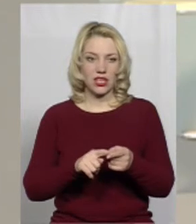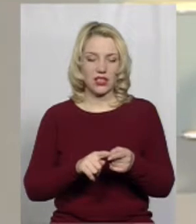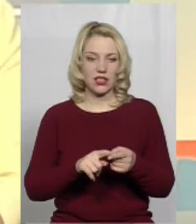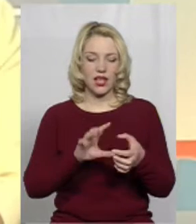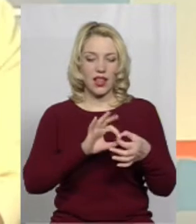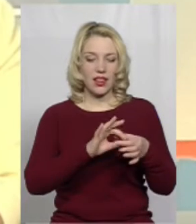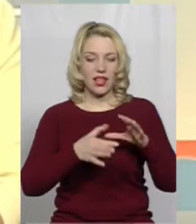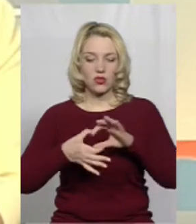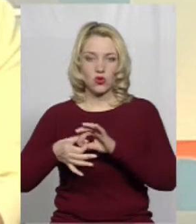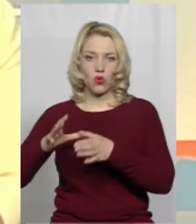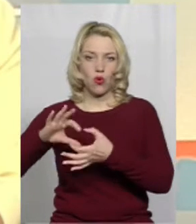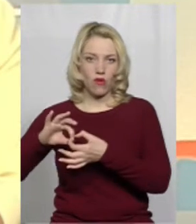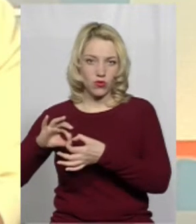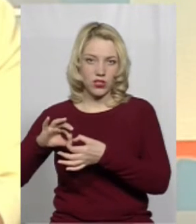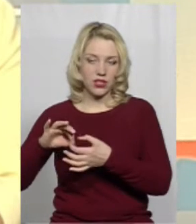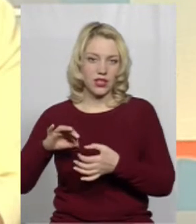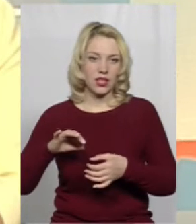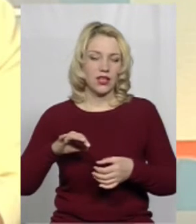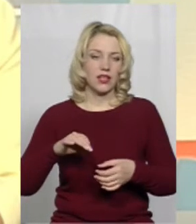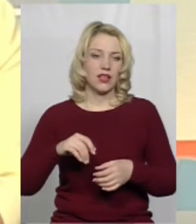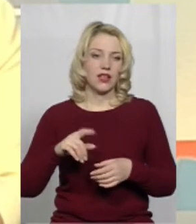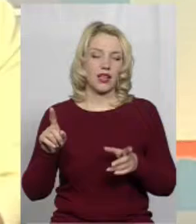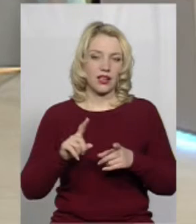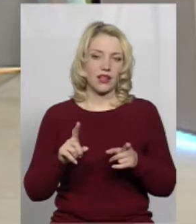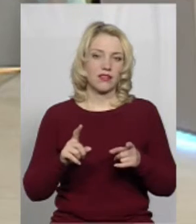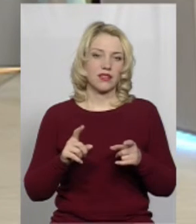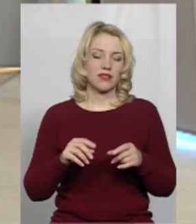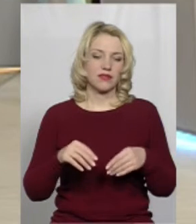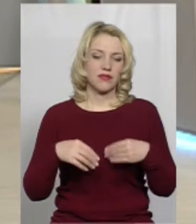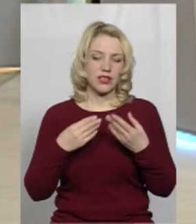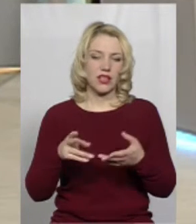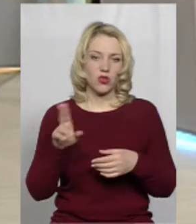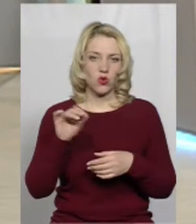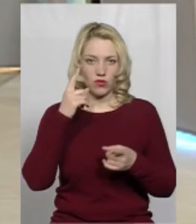ланцюгової реакції, яка веде до інформаційного вибуху